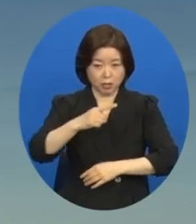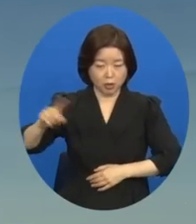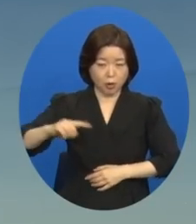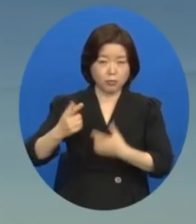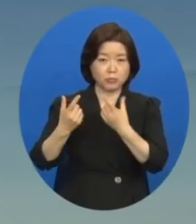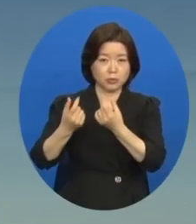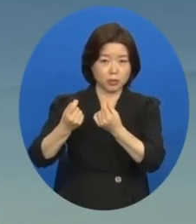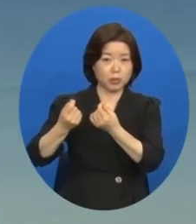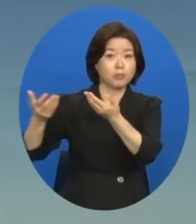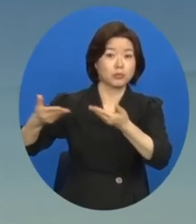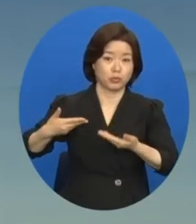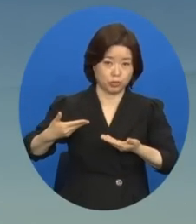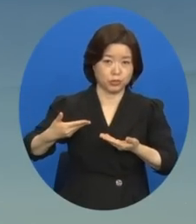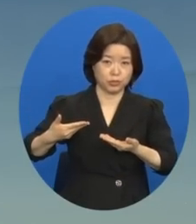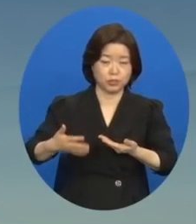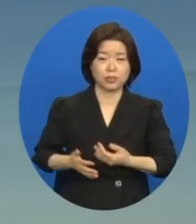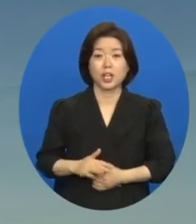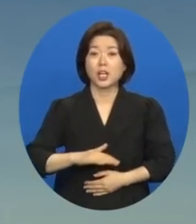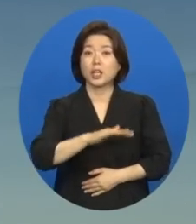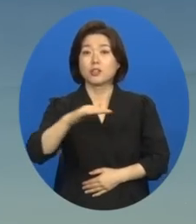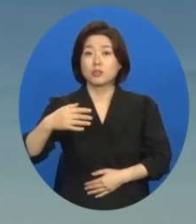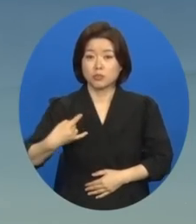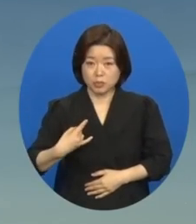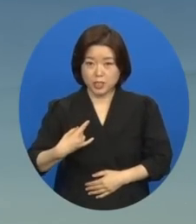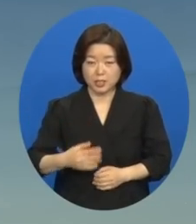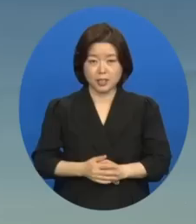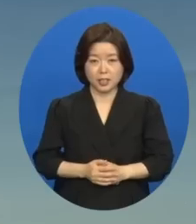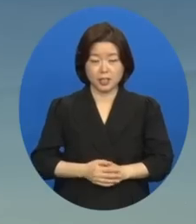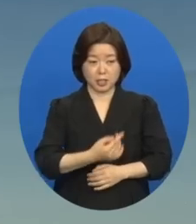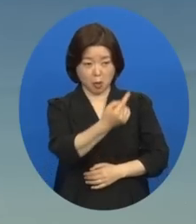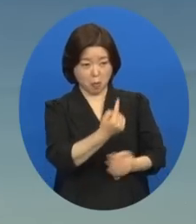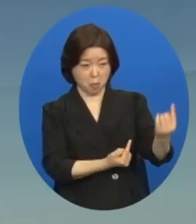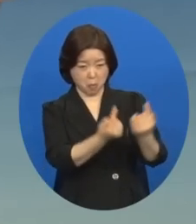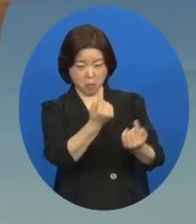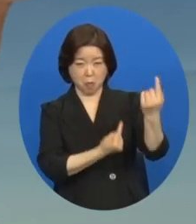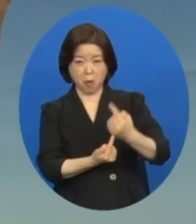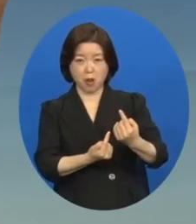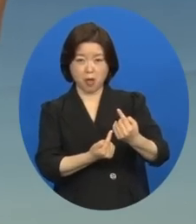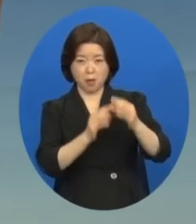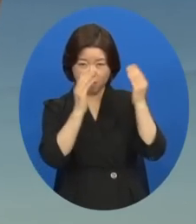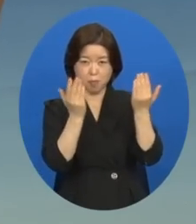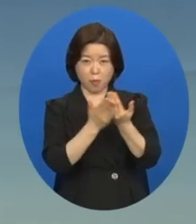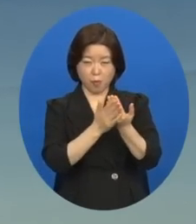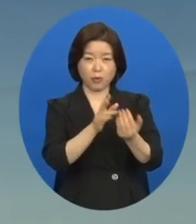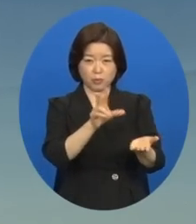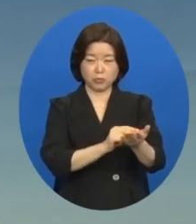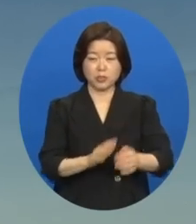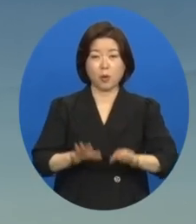것입니다. 사실 우리에게 찾아온 모든 문제들, 오늘 밤에 기도